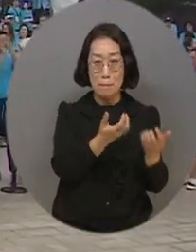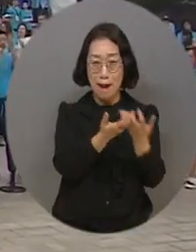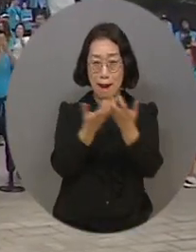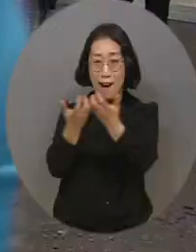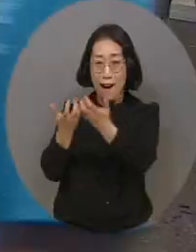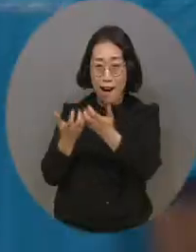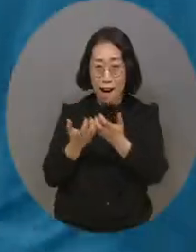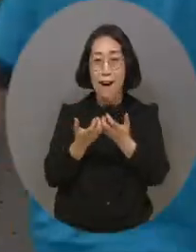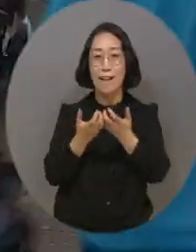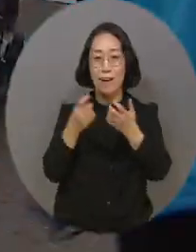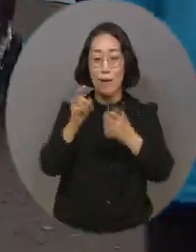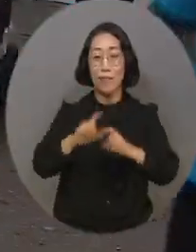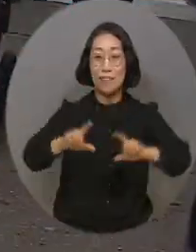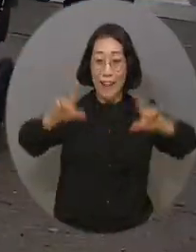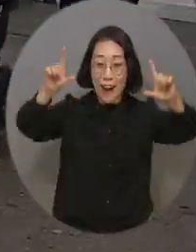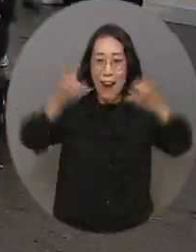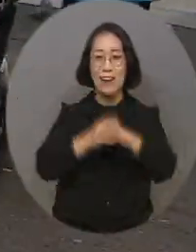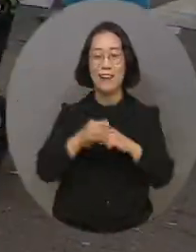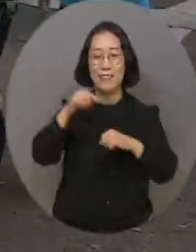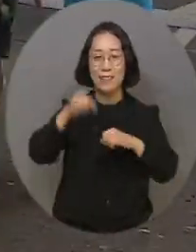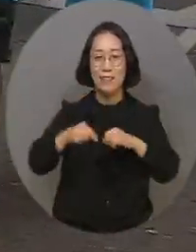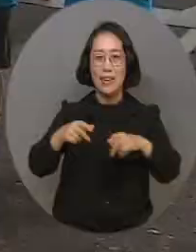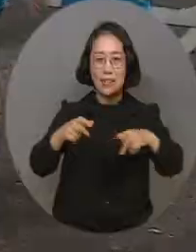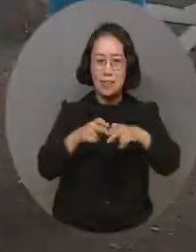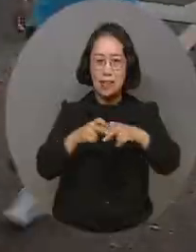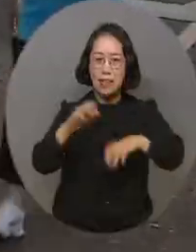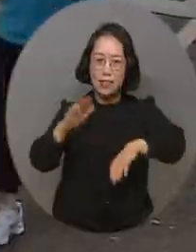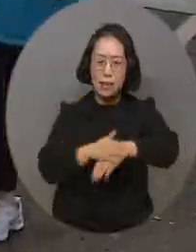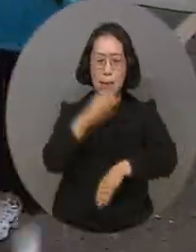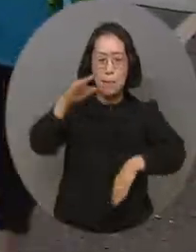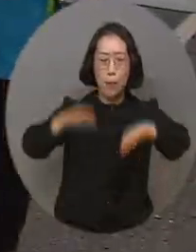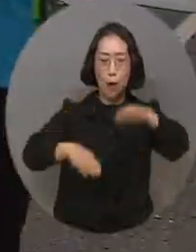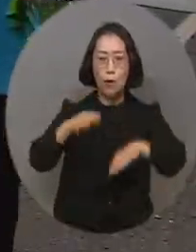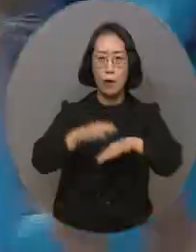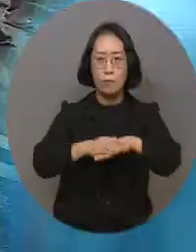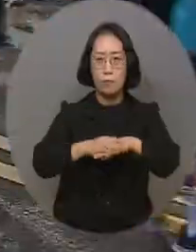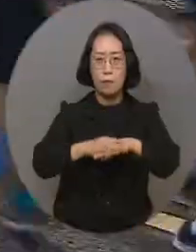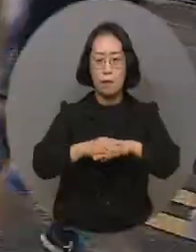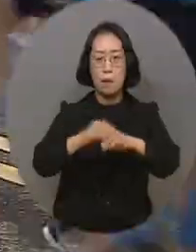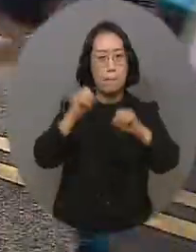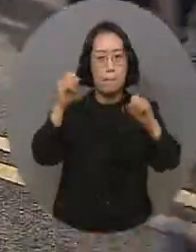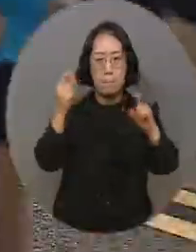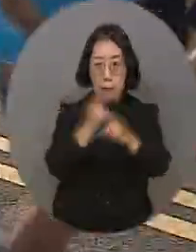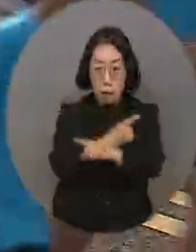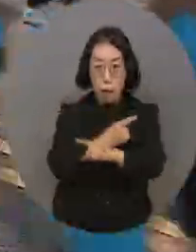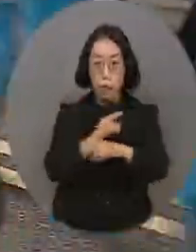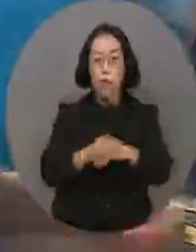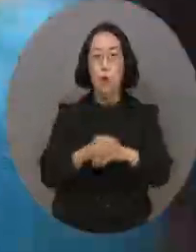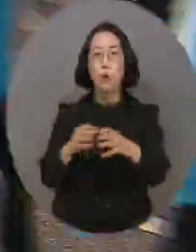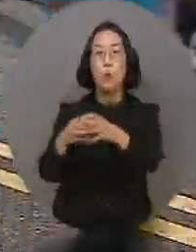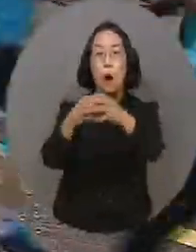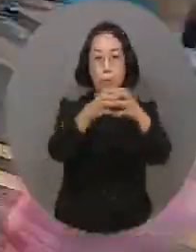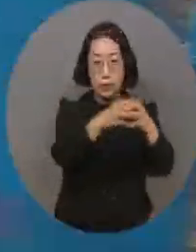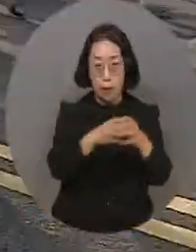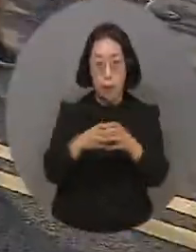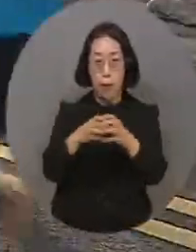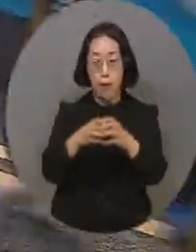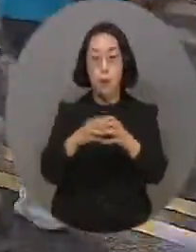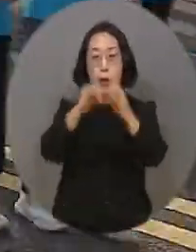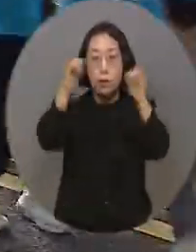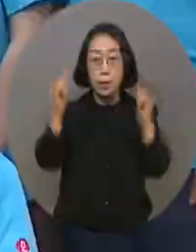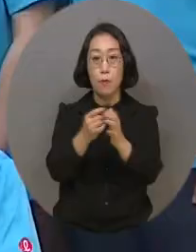날, 이번 대회가 장애인에 대한 잘못된 편견을 허물고 나아가 통합사회를 향한 출발점이